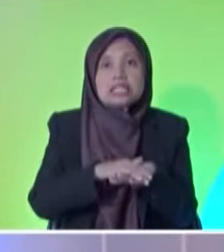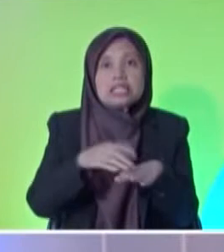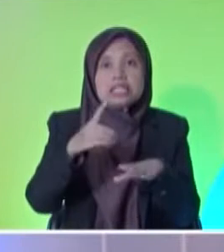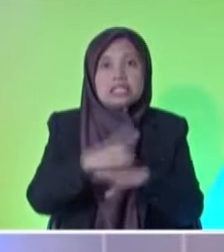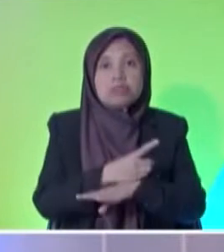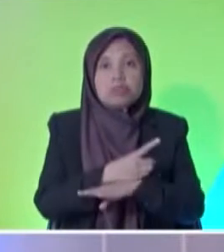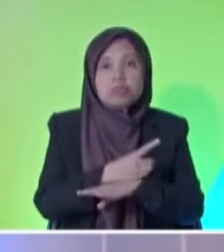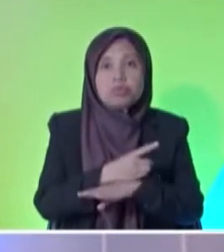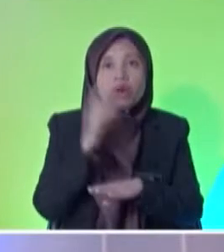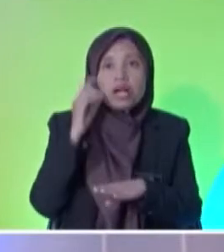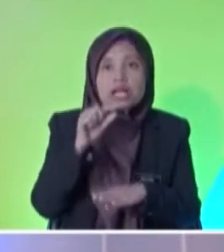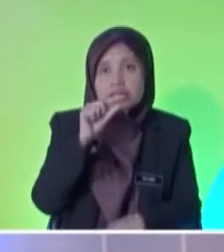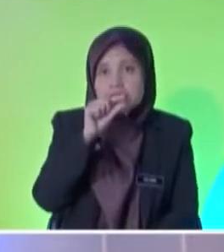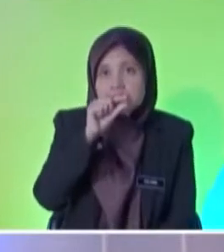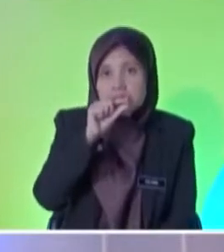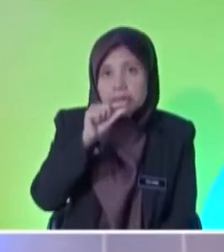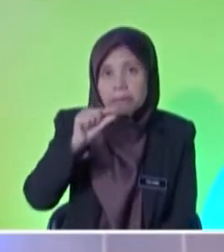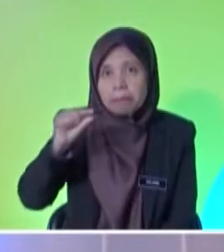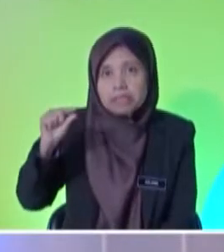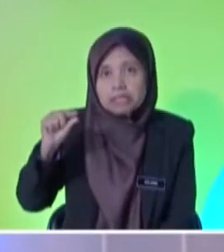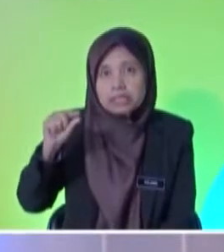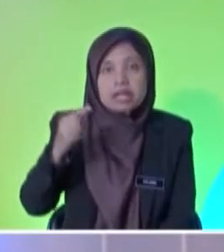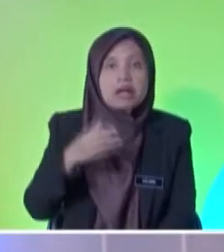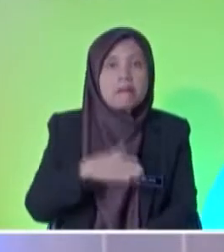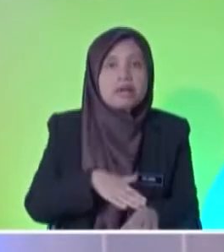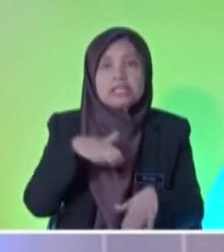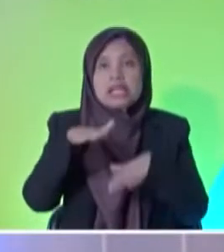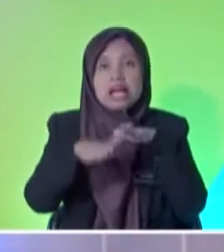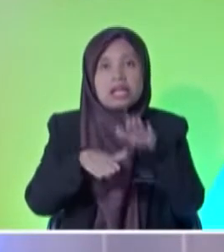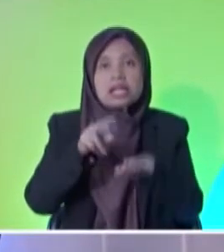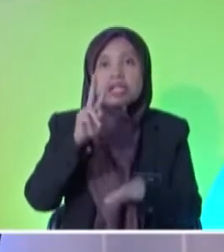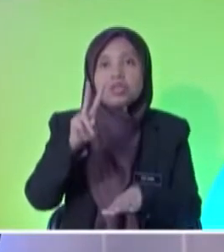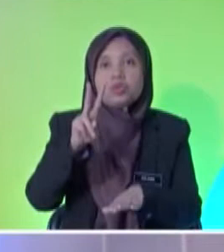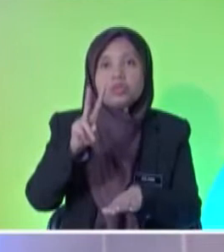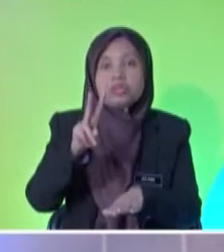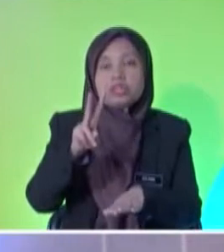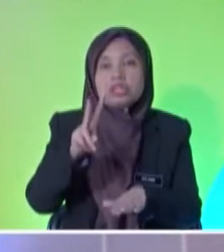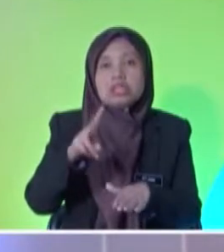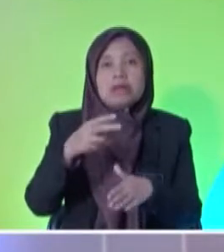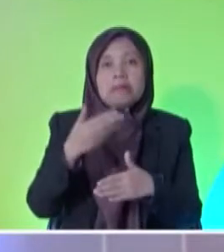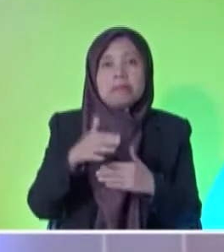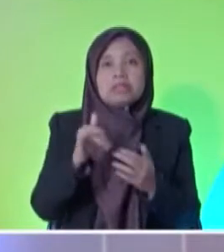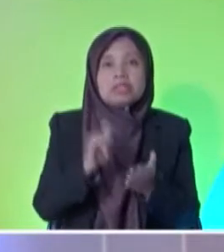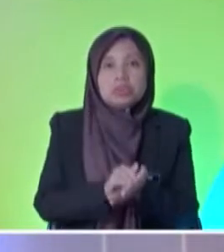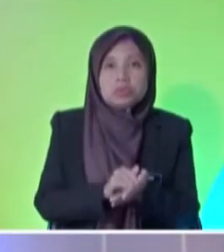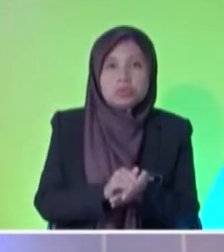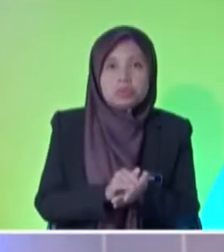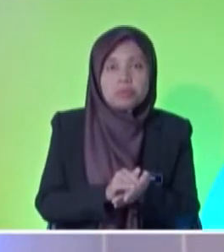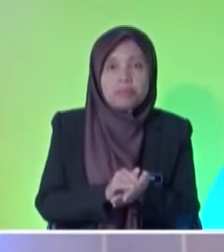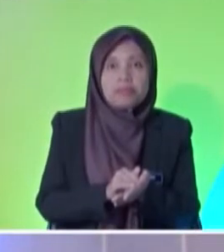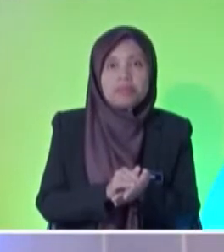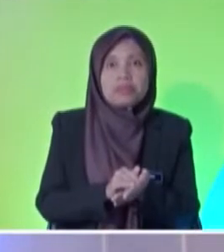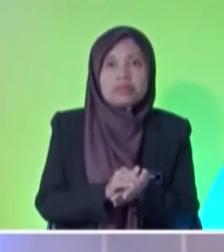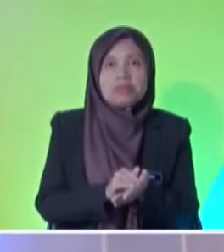akan di nipis kan terlihat plastik yang kedua ialah menipiskan kemudian Aini sabananya